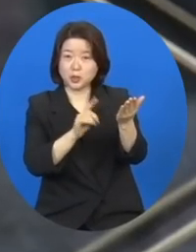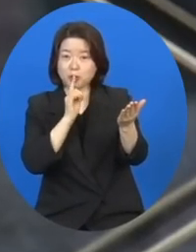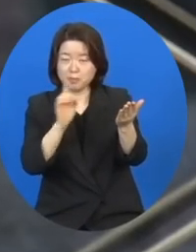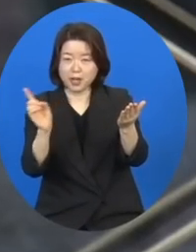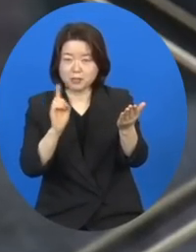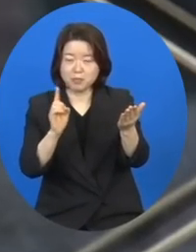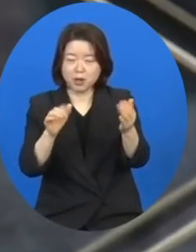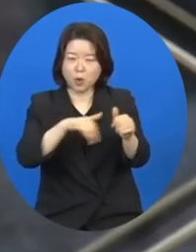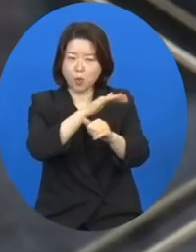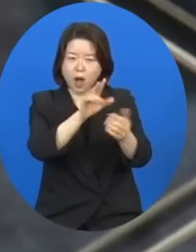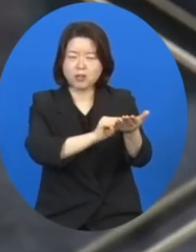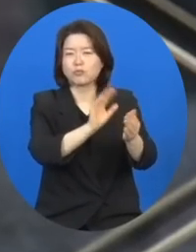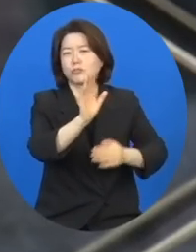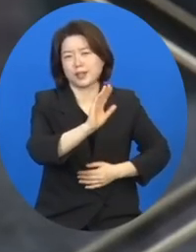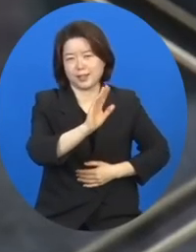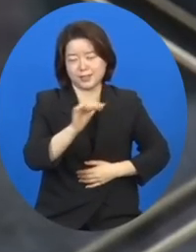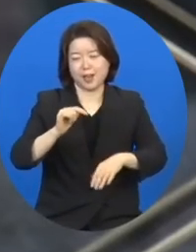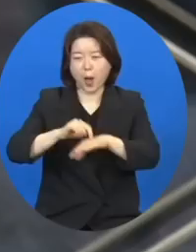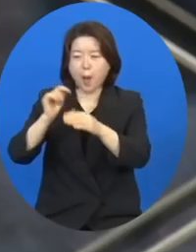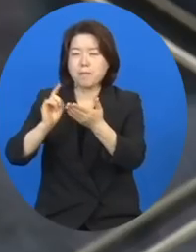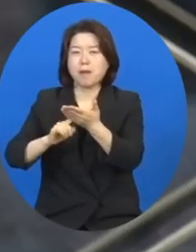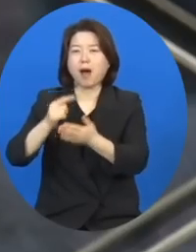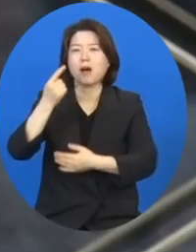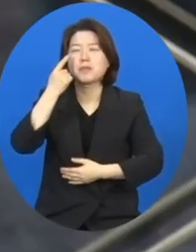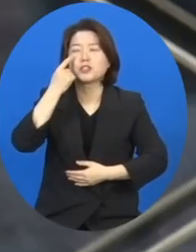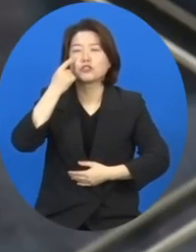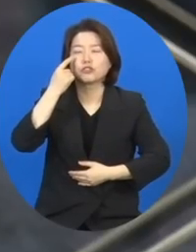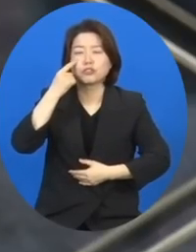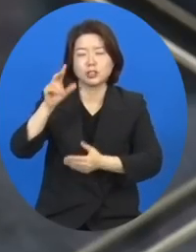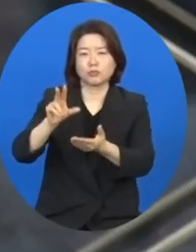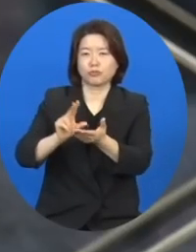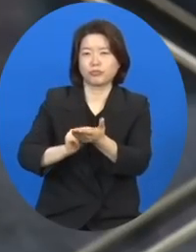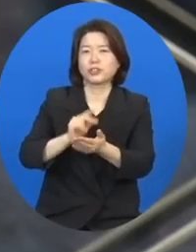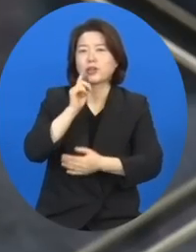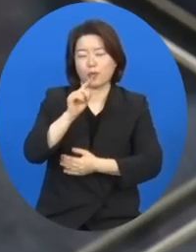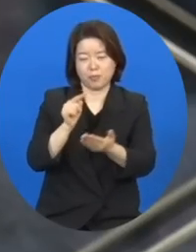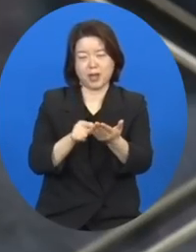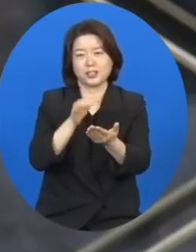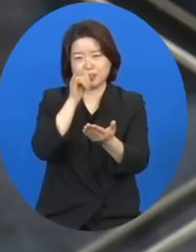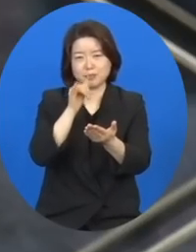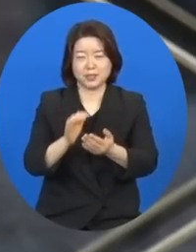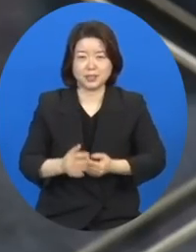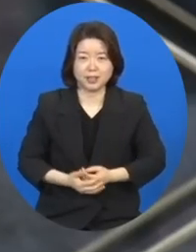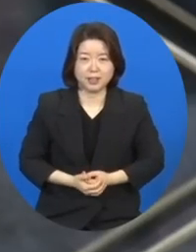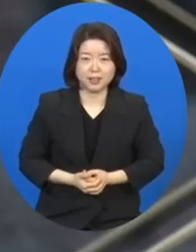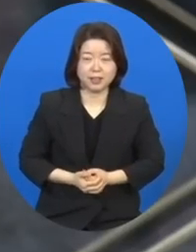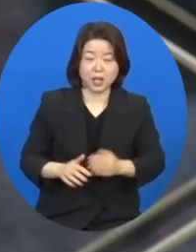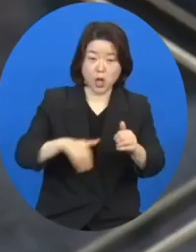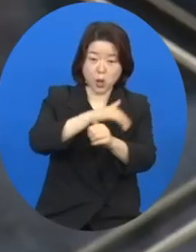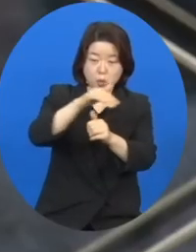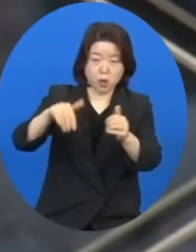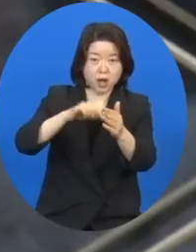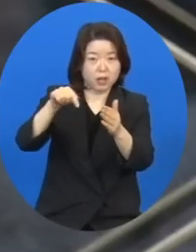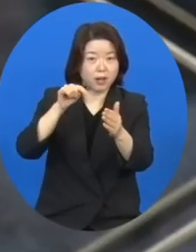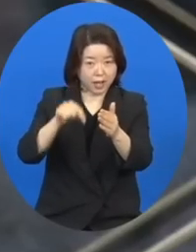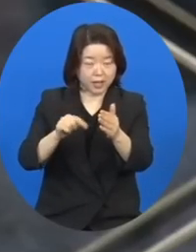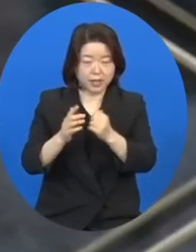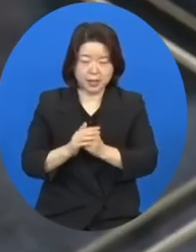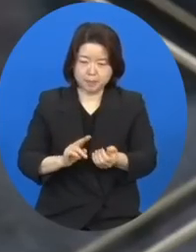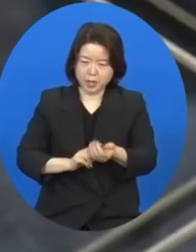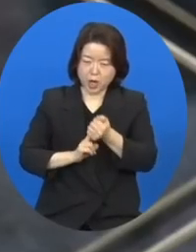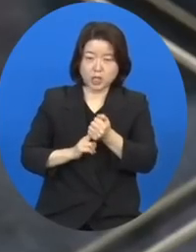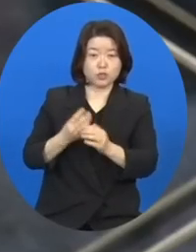우리 마음의 눈의 문제라고 말씀을 하고 있는 거예요. 환경과 상황 안에